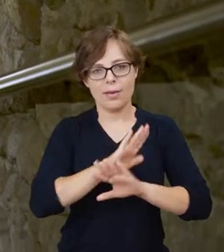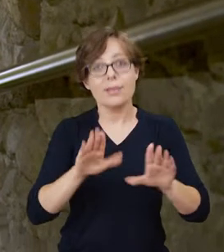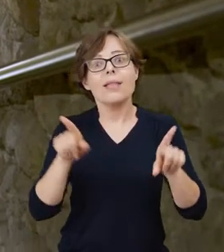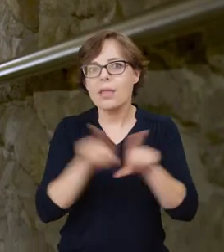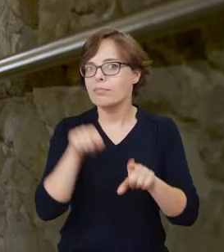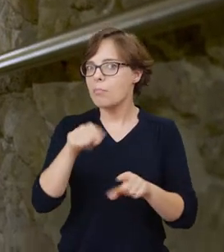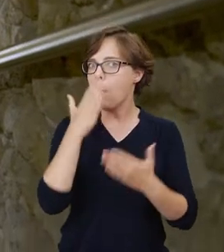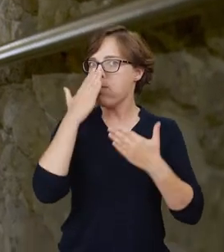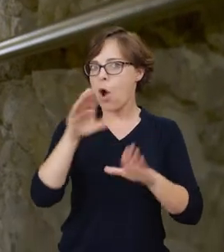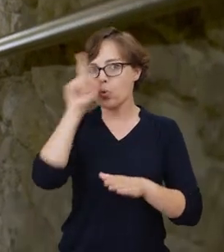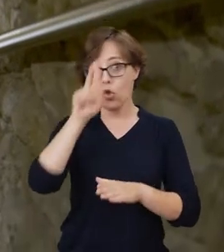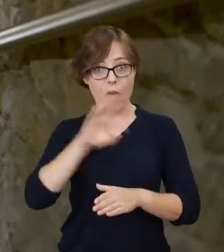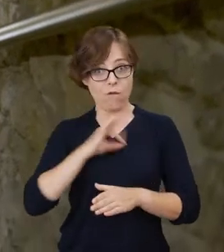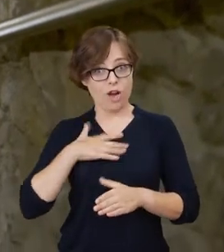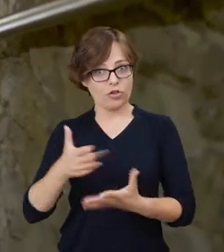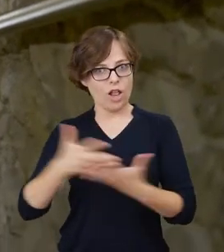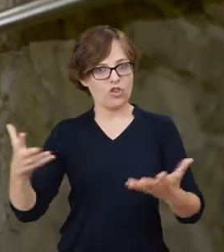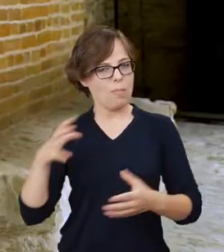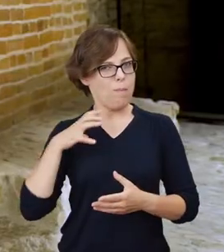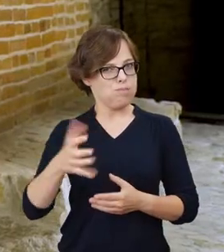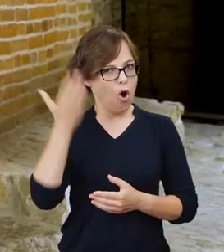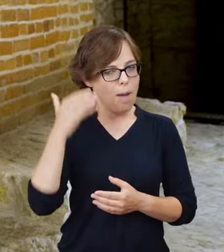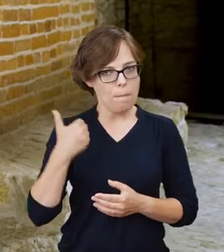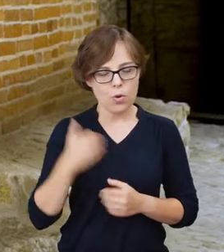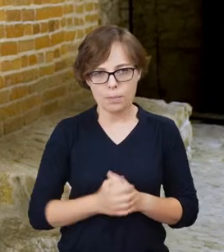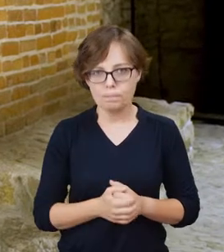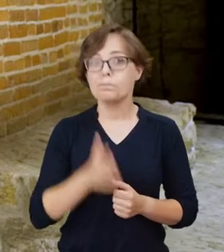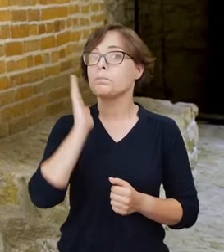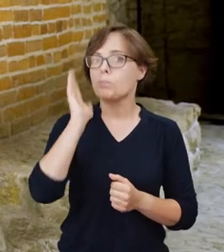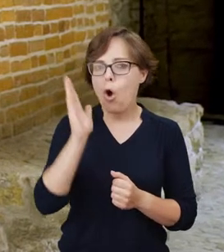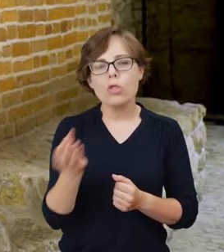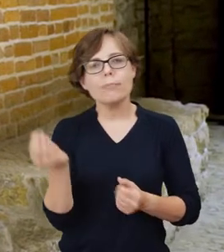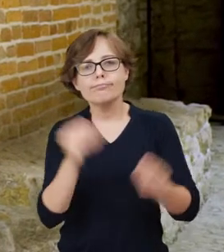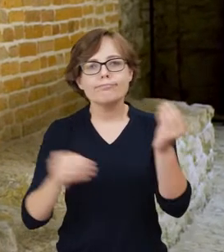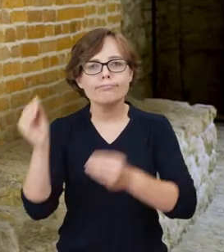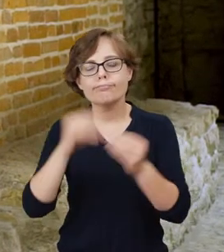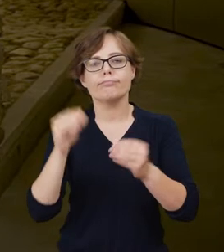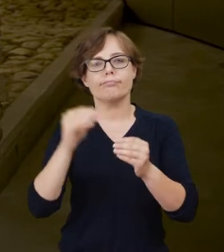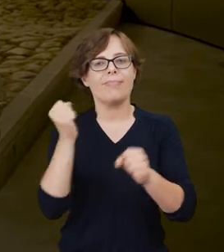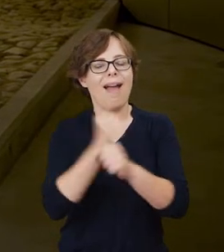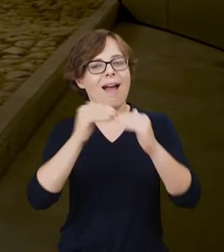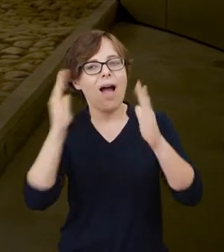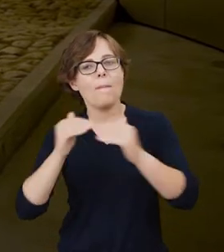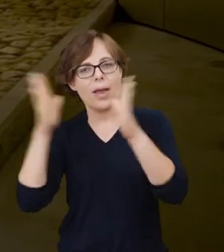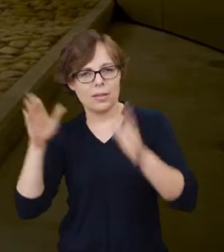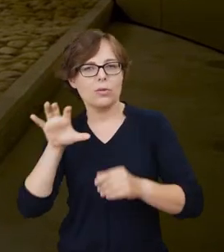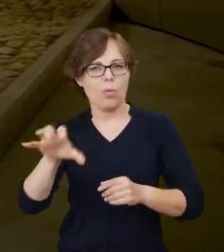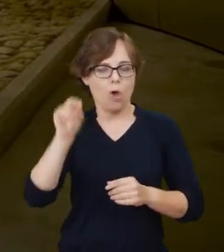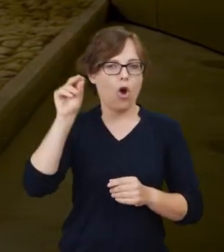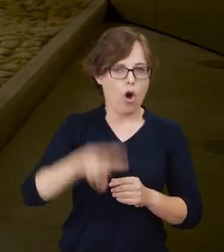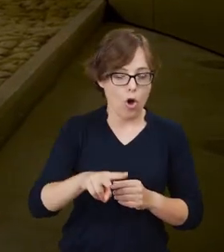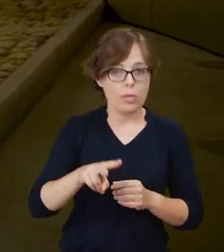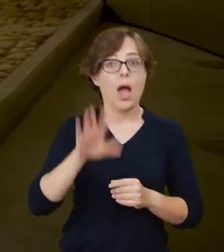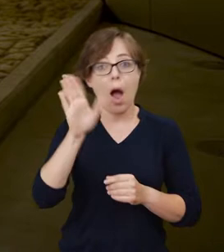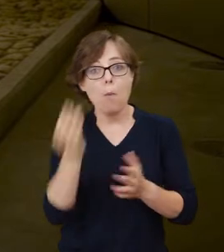osób, które były właścicielami tej działki w tamtym czasie. Później zaczęły powstawać mieszczańskie gotyckie kamienice, a do tych mieszczańskich